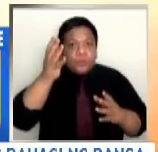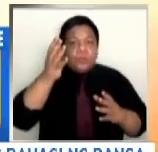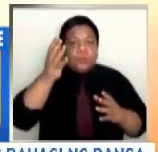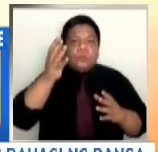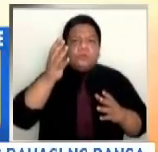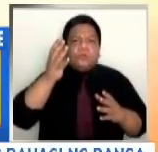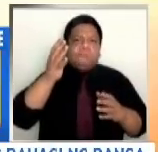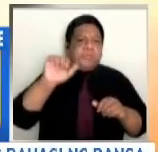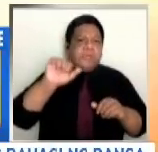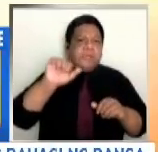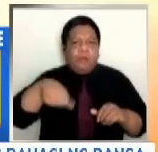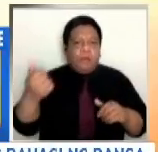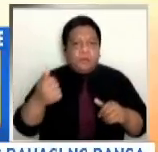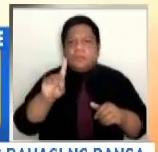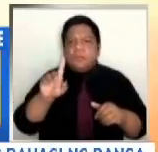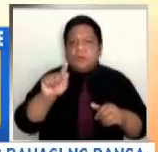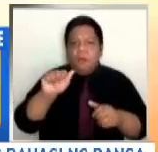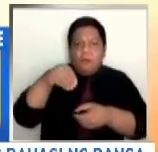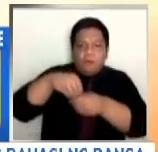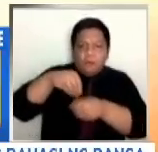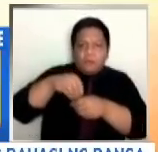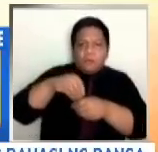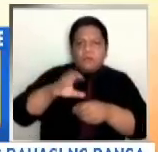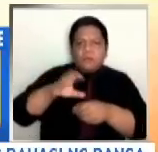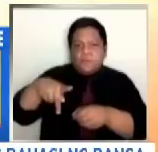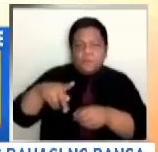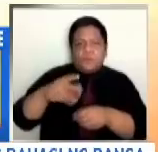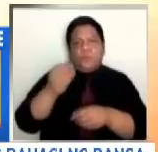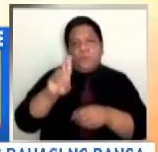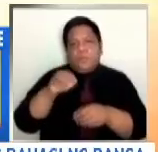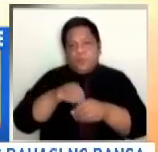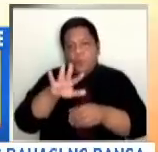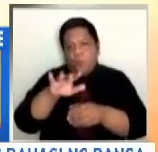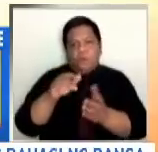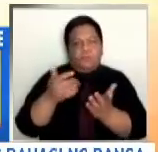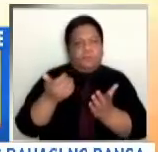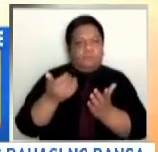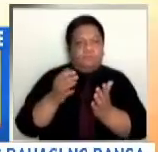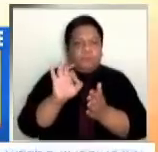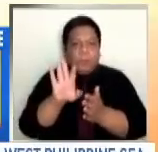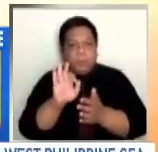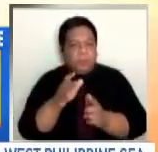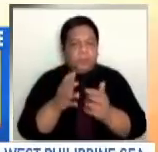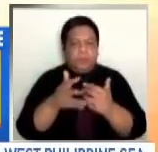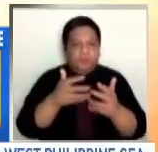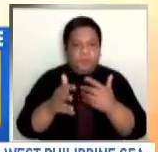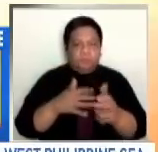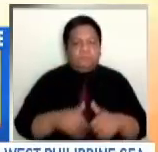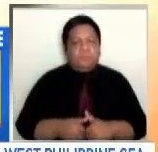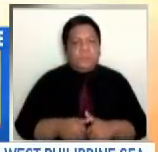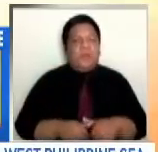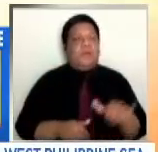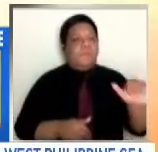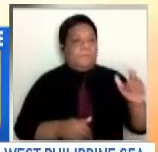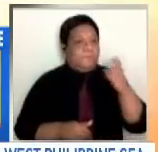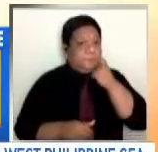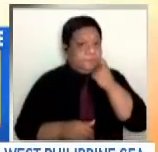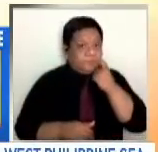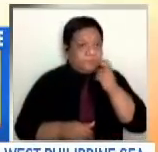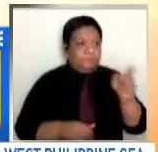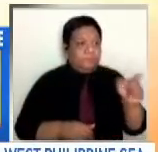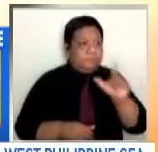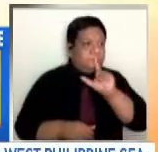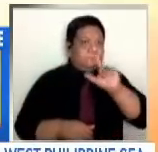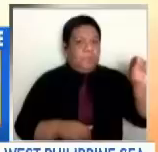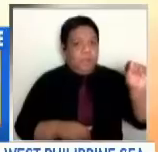sa cellphone or sa account mo. Alright. Kanina, Attorney, nabanggit nyo na mag-report dun sa mga where it is published, no? O kaya sa